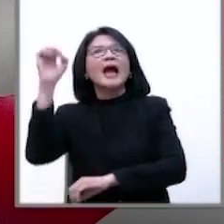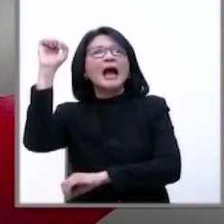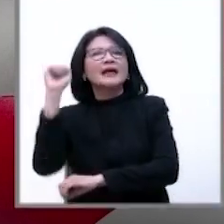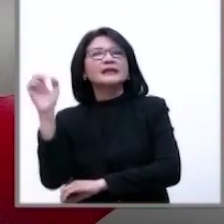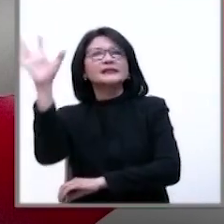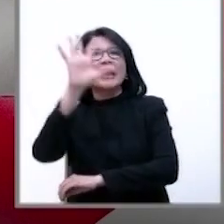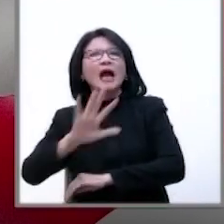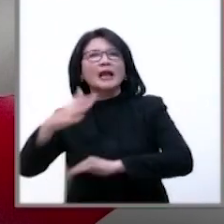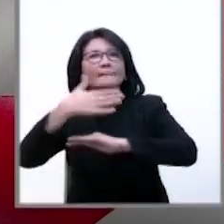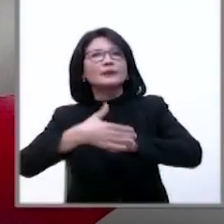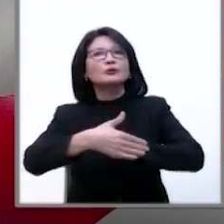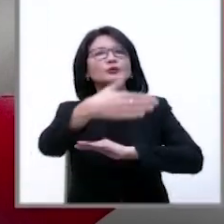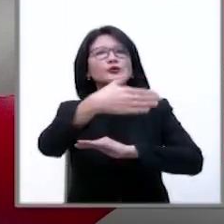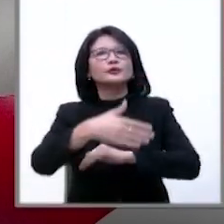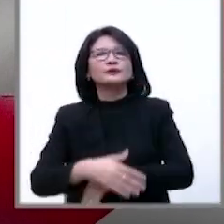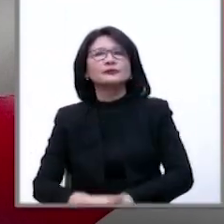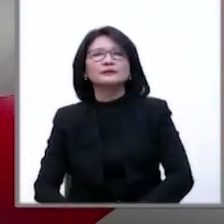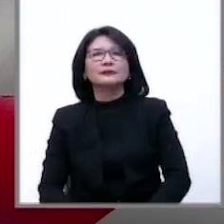terbarukan di